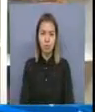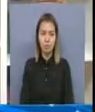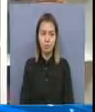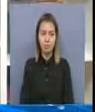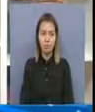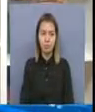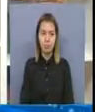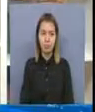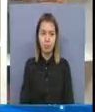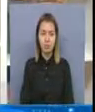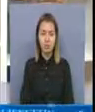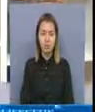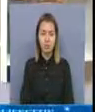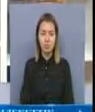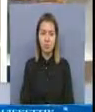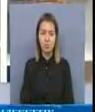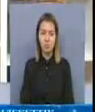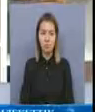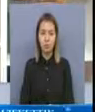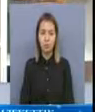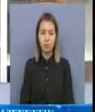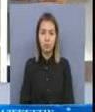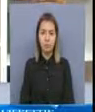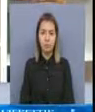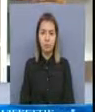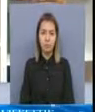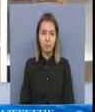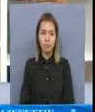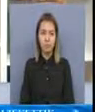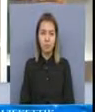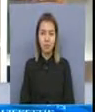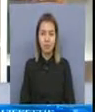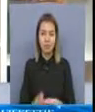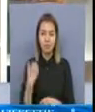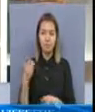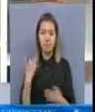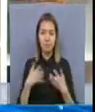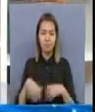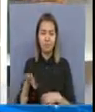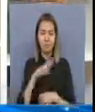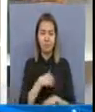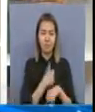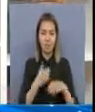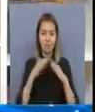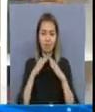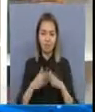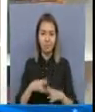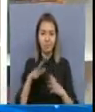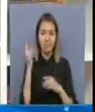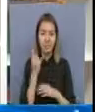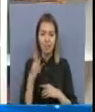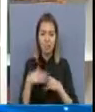Полностью главный корпус по инициативе. Энергоаудит жасалған соң университеттің бас ғимаратындағы ағаш